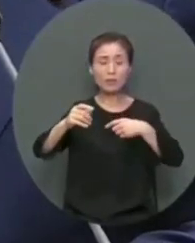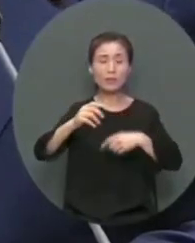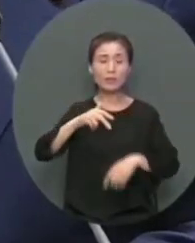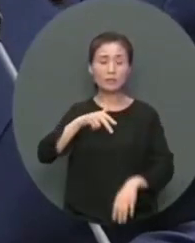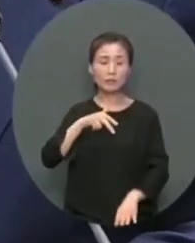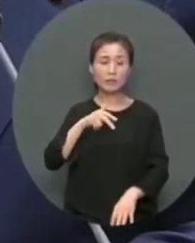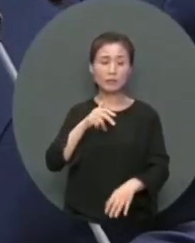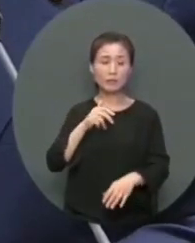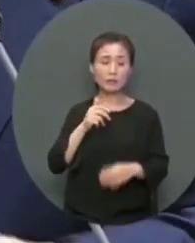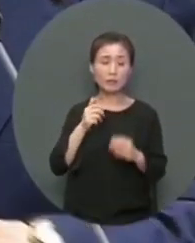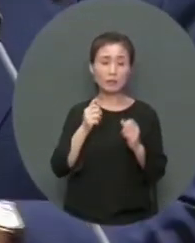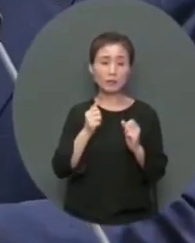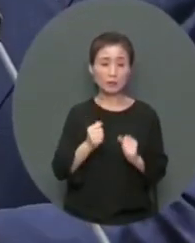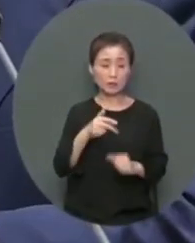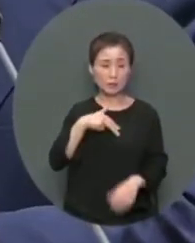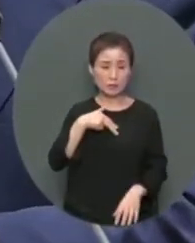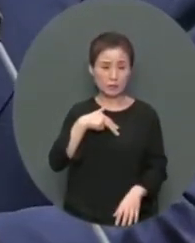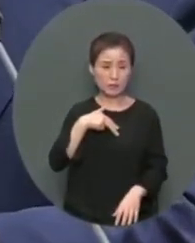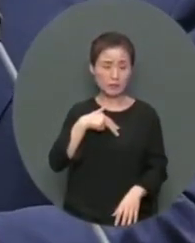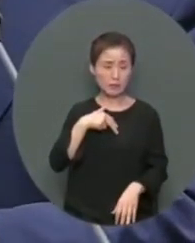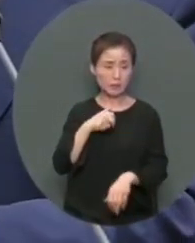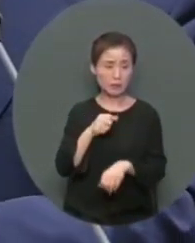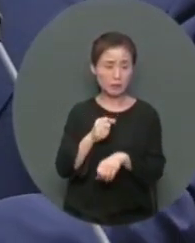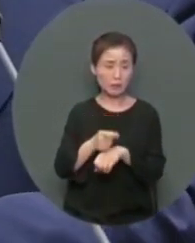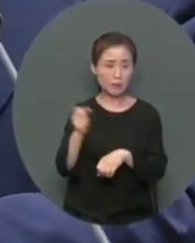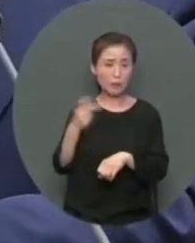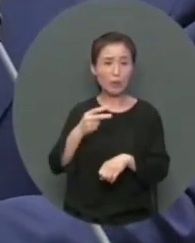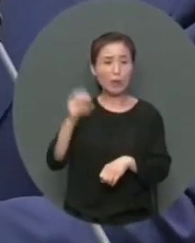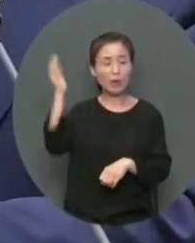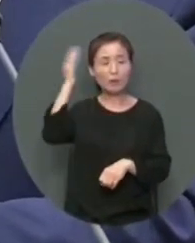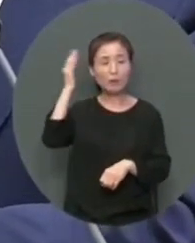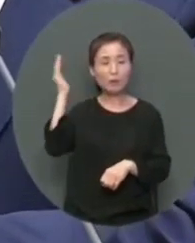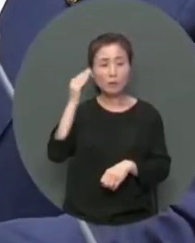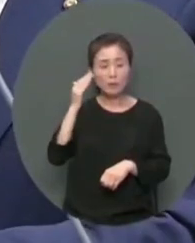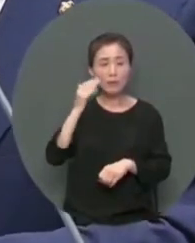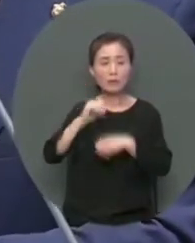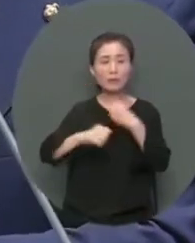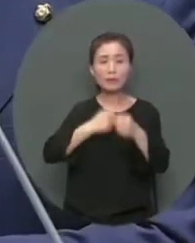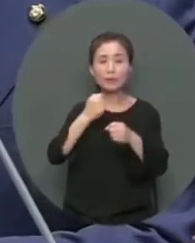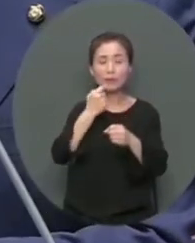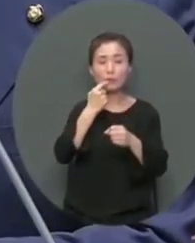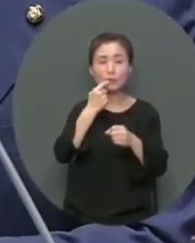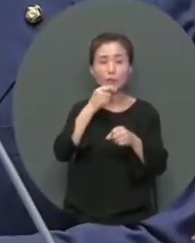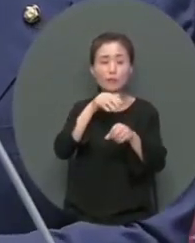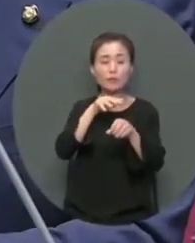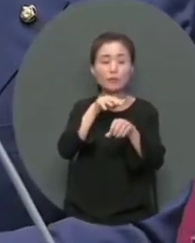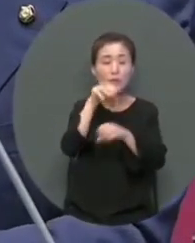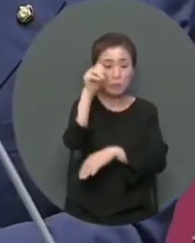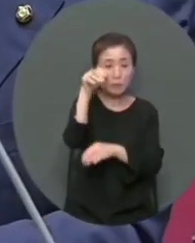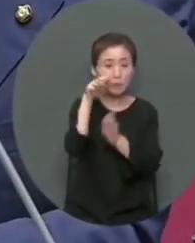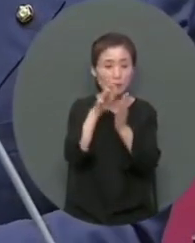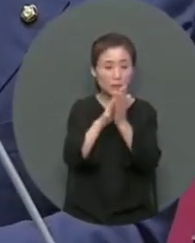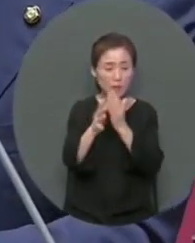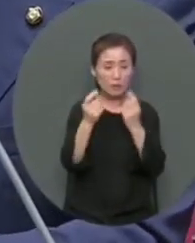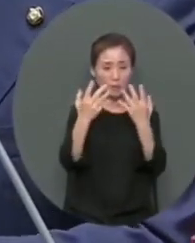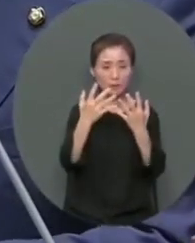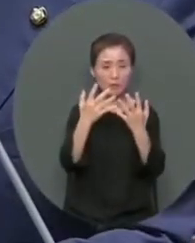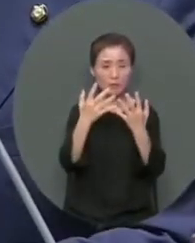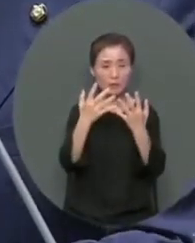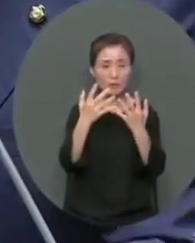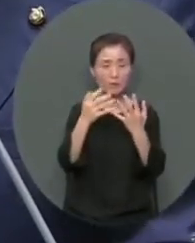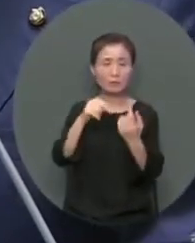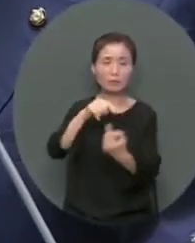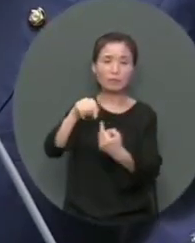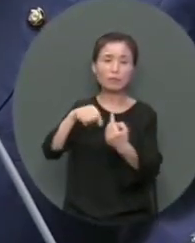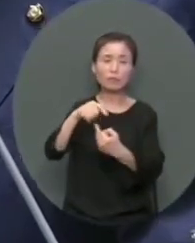정체성이고 또 우리나라의 기본 질서인 자유민주적 기본 질서가 확실하게 좀 지켜져야 된다 하는 그런